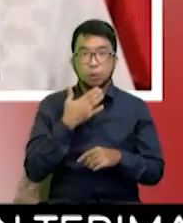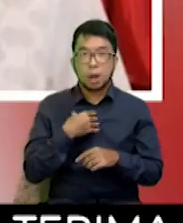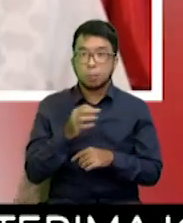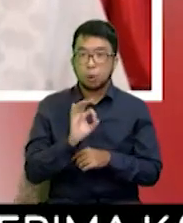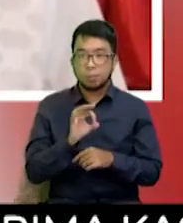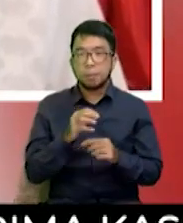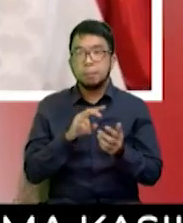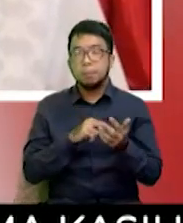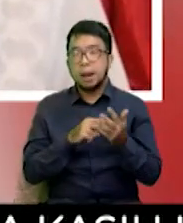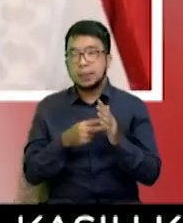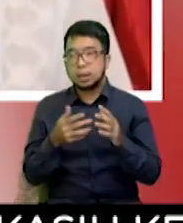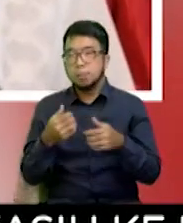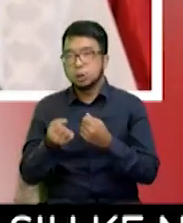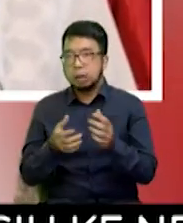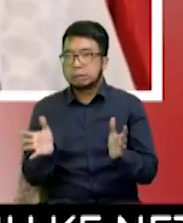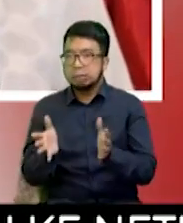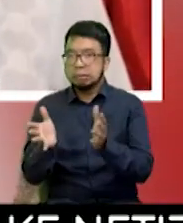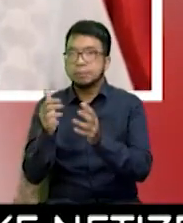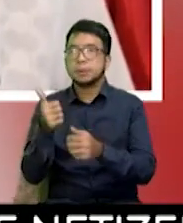upayakan supaya